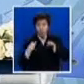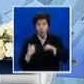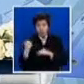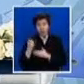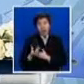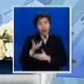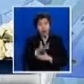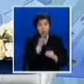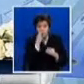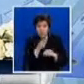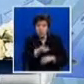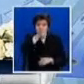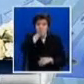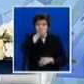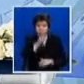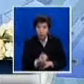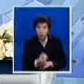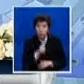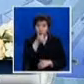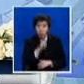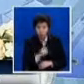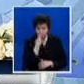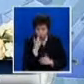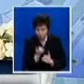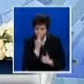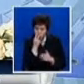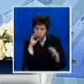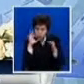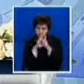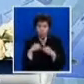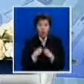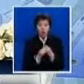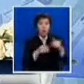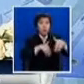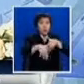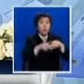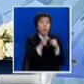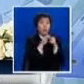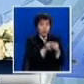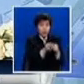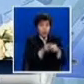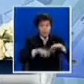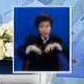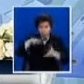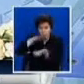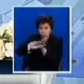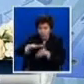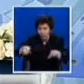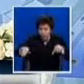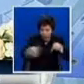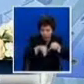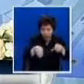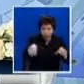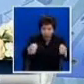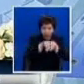แล้วดีเท่าเดิมหรือดีขึ้นซึ่งเป็นการยืนยันนะครับว่าการที่เราให้ท้องถิ่นเข้ามาดูแลสถานศึกษามากขึ้นนั้นจะช่วย